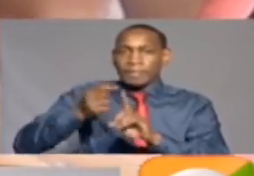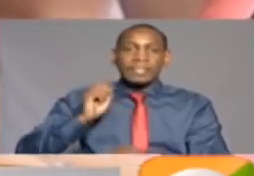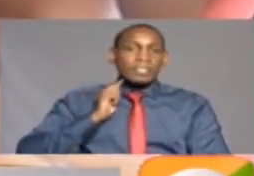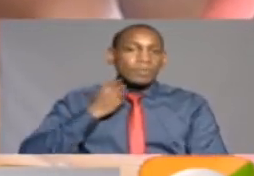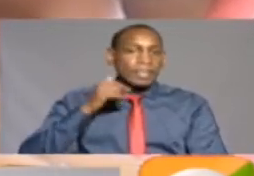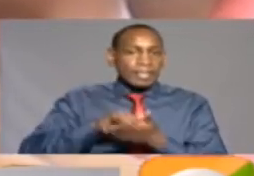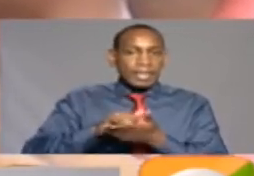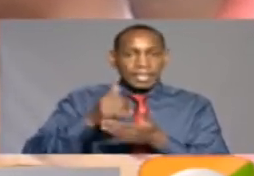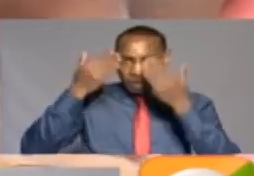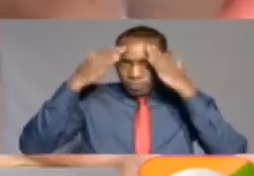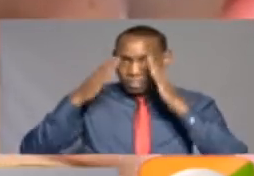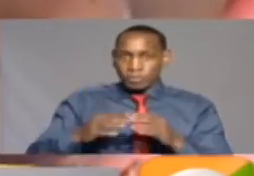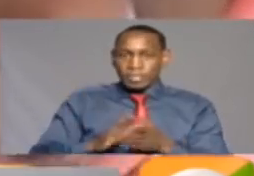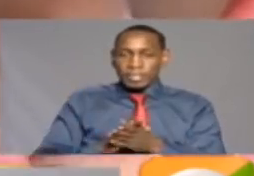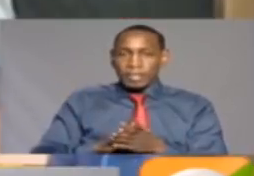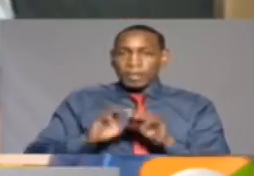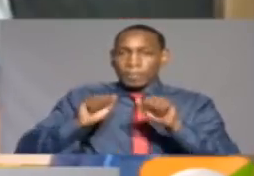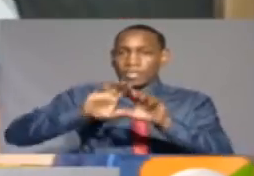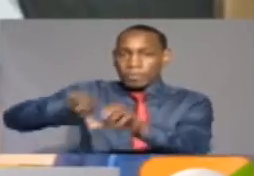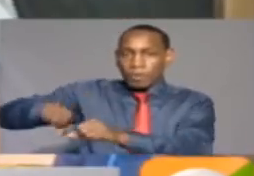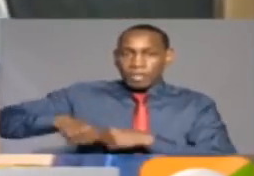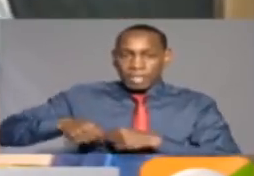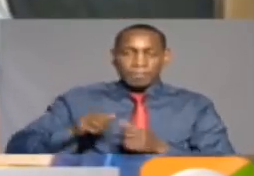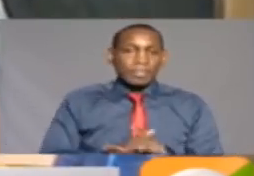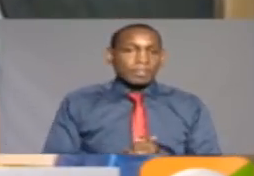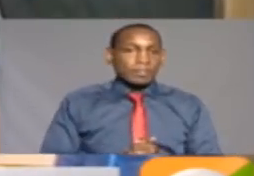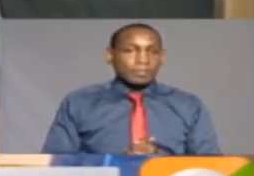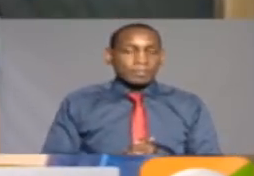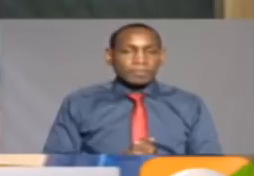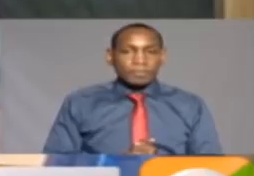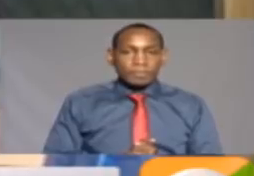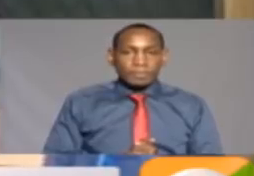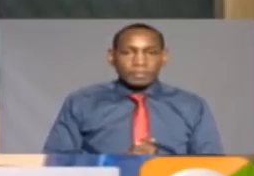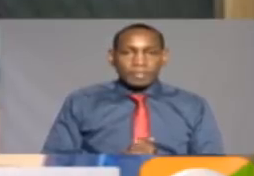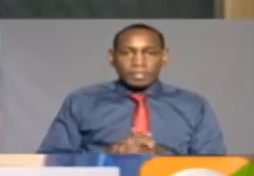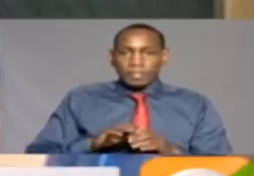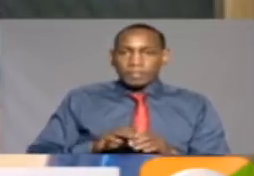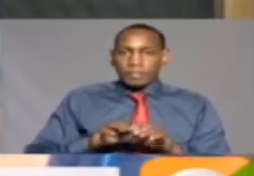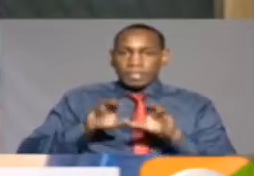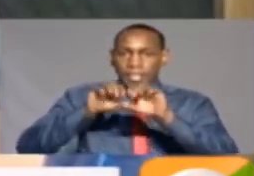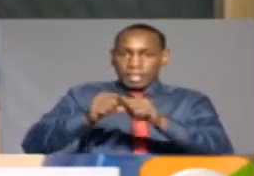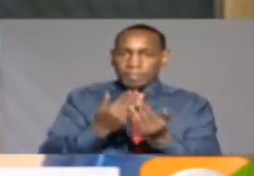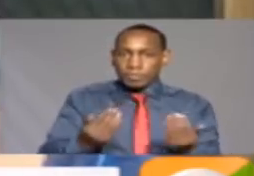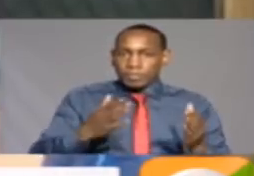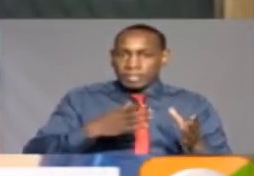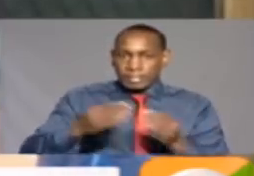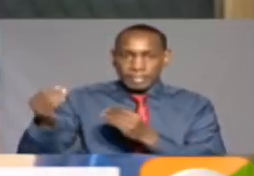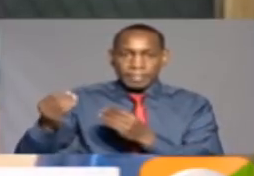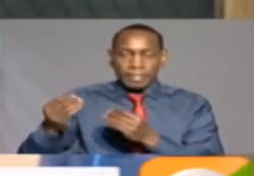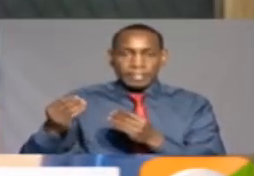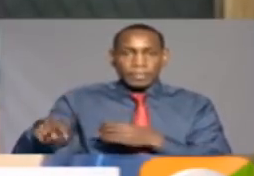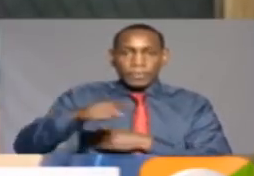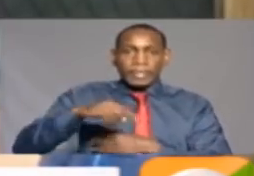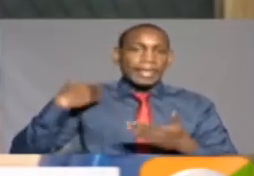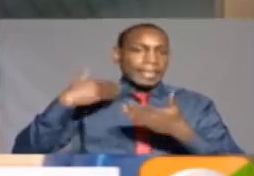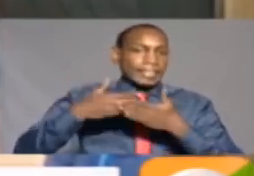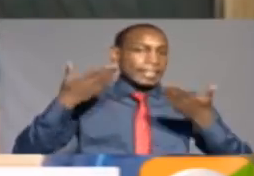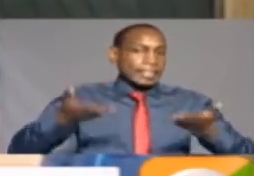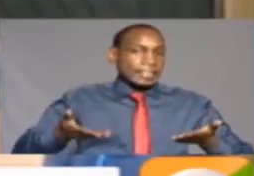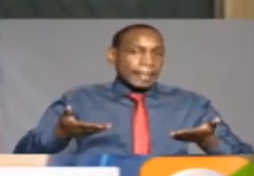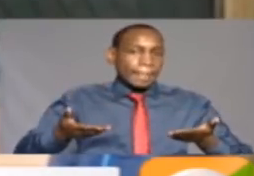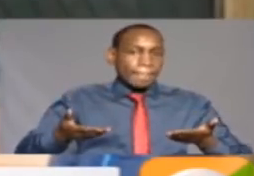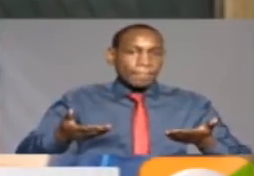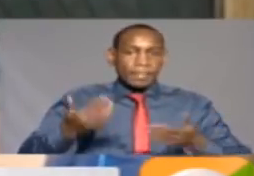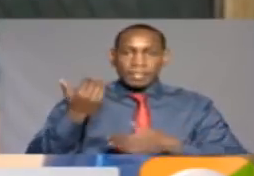wasijue ndio mtego wa kutekwa nyara. Akachukua yule mtoto akapotea nao. Sisi mpaka saa hii bado tutaacha mtoto